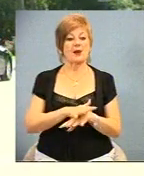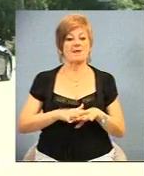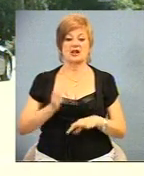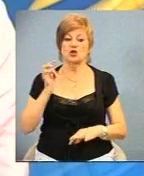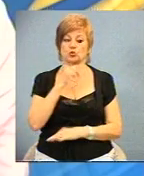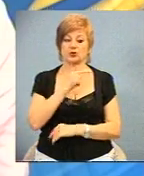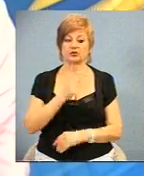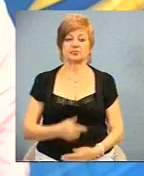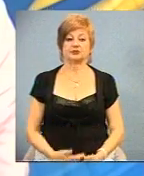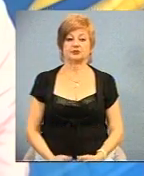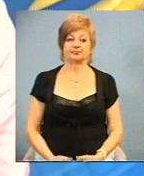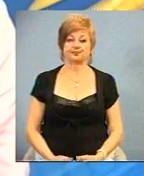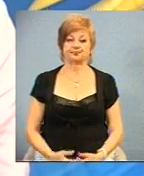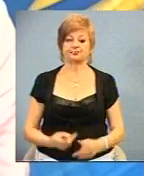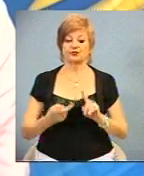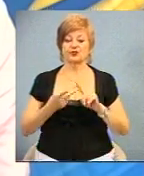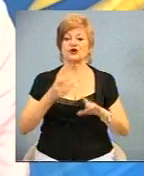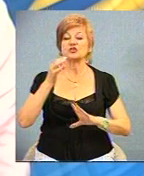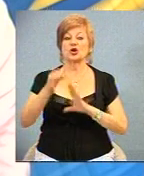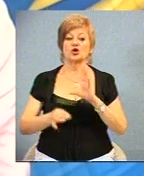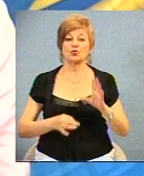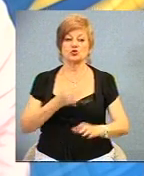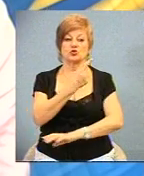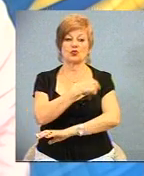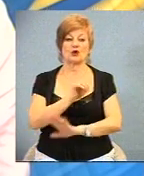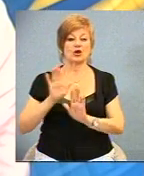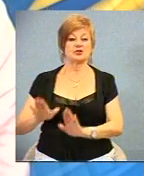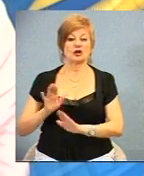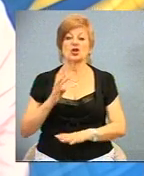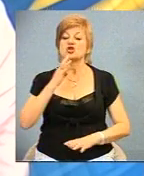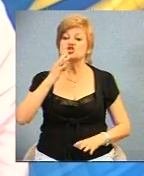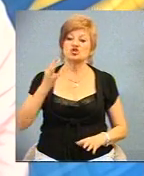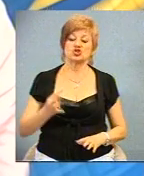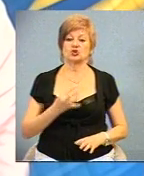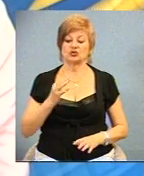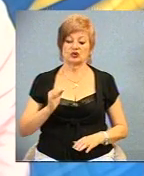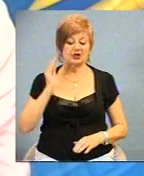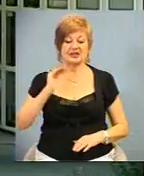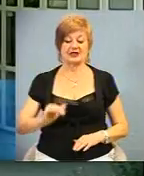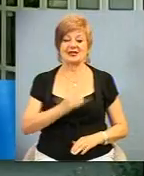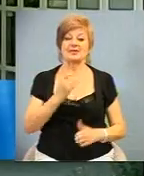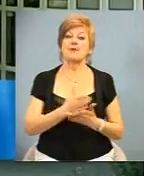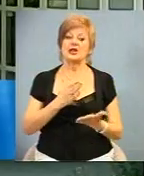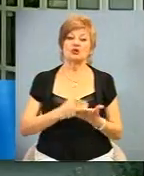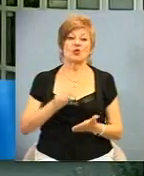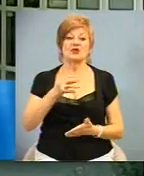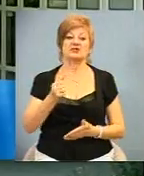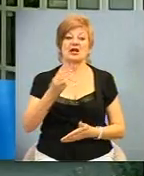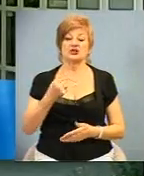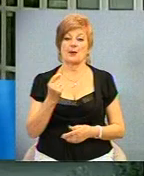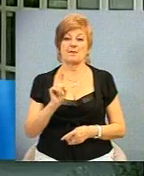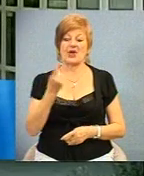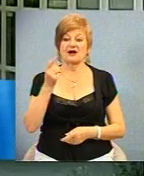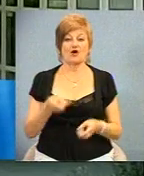отруєнь. Другу добу у запорізькій лікарні перебуває 4-річна Даша Яковлева з Мелітополя. Перша операція для